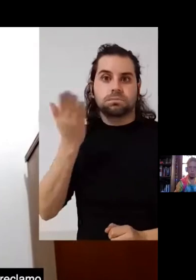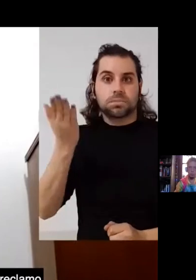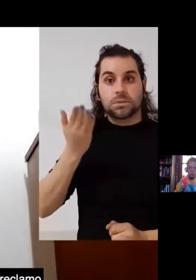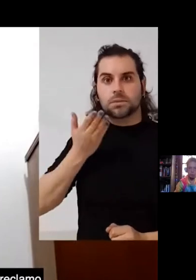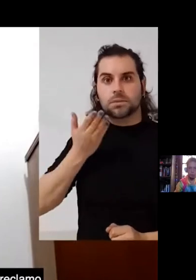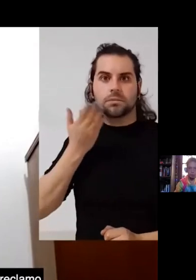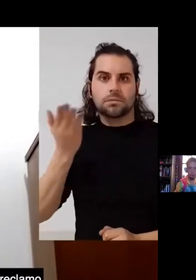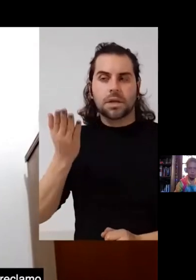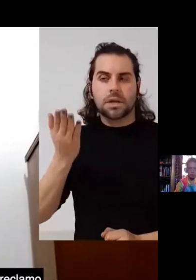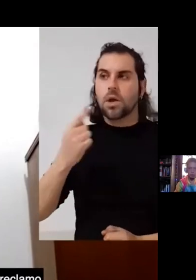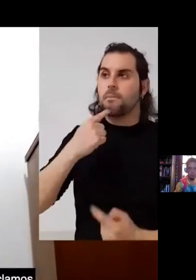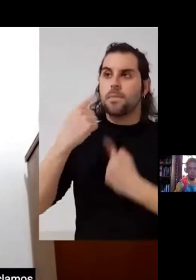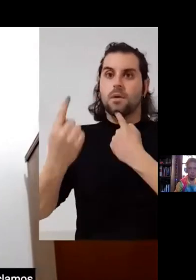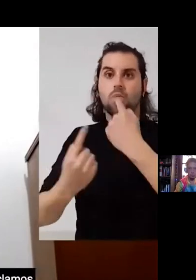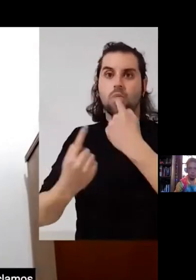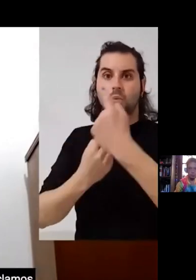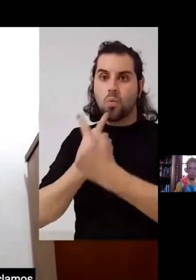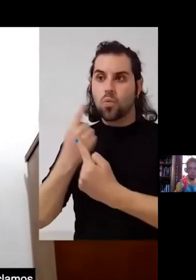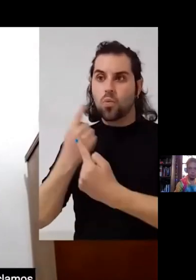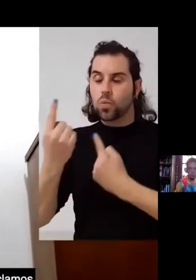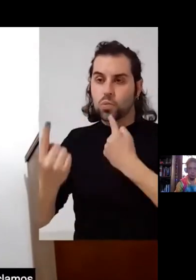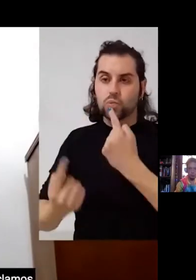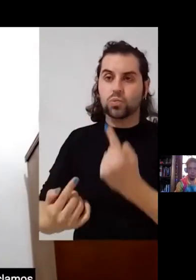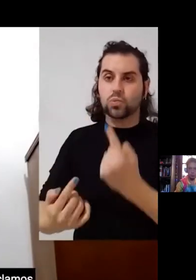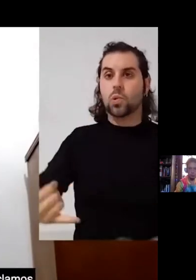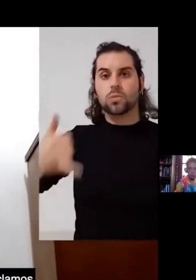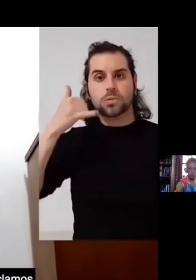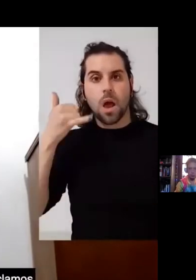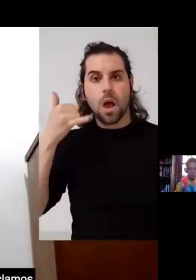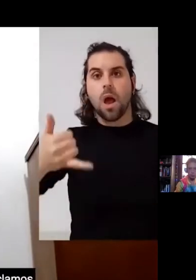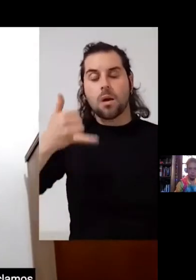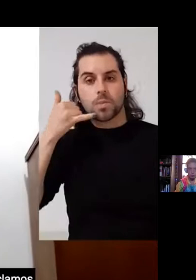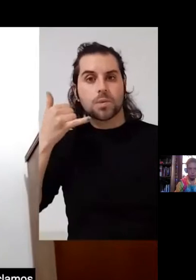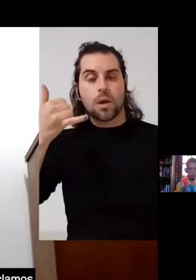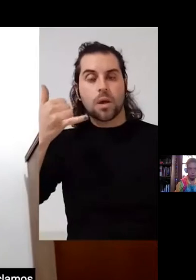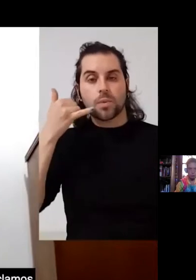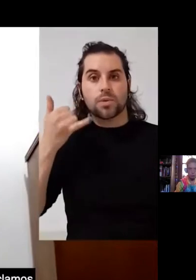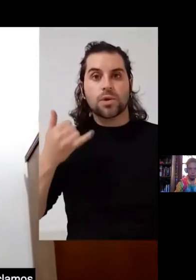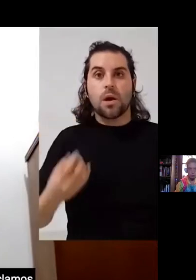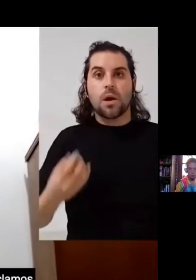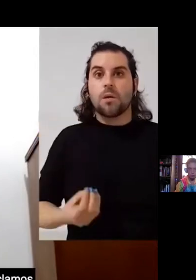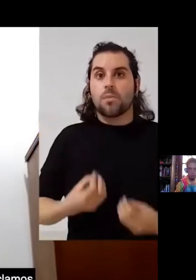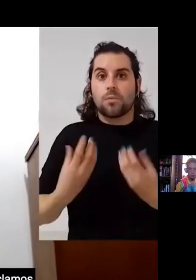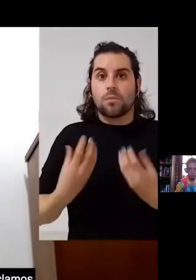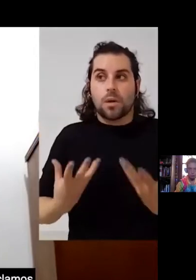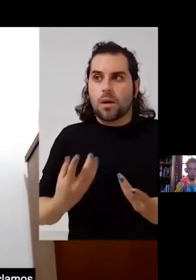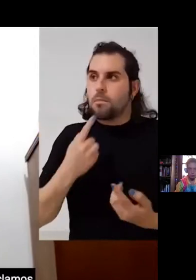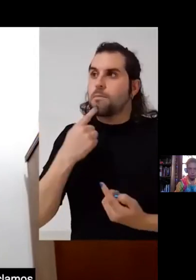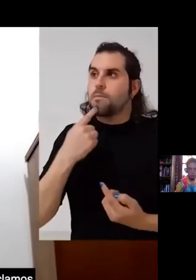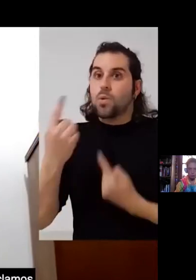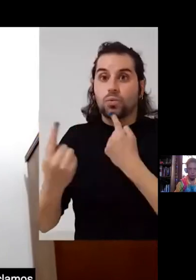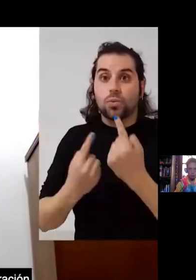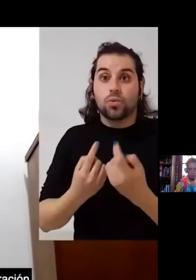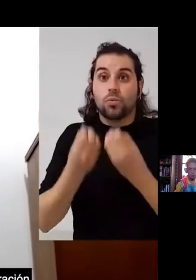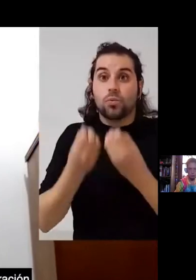Désormais, il y a commencé un essai de réclame et une suite d'appels en